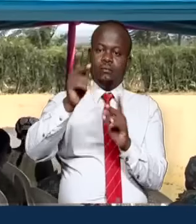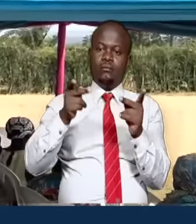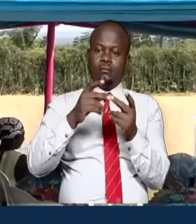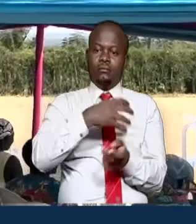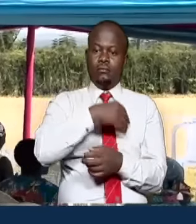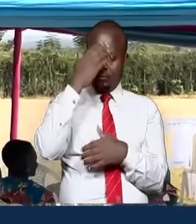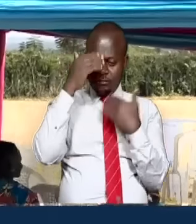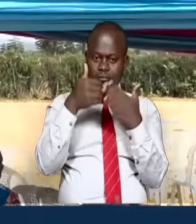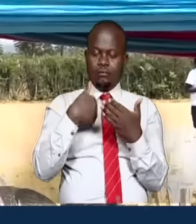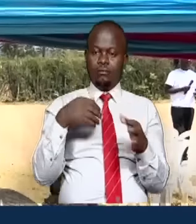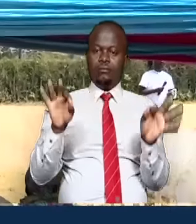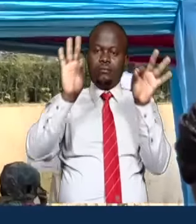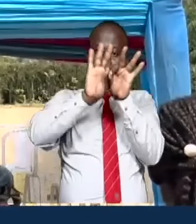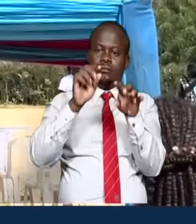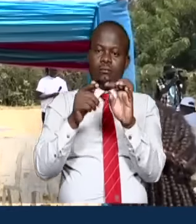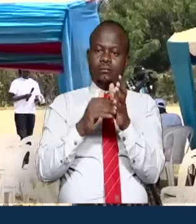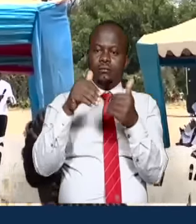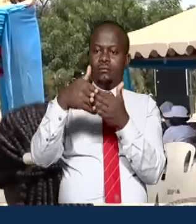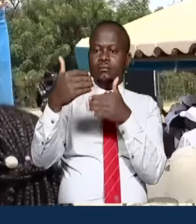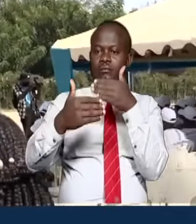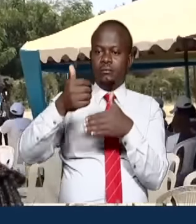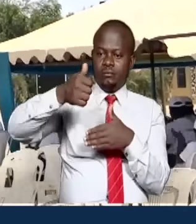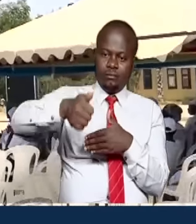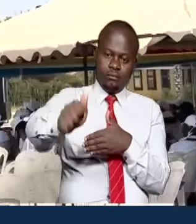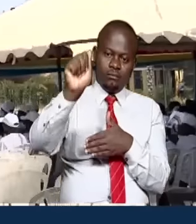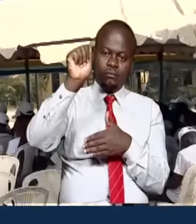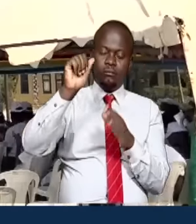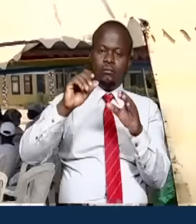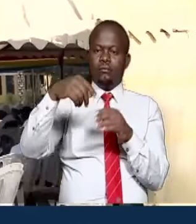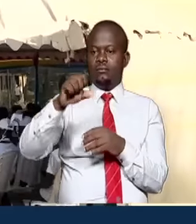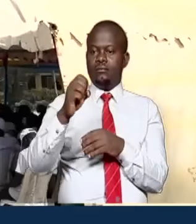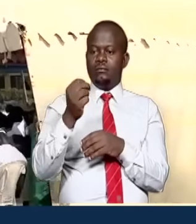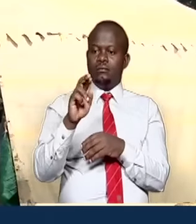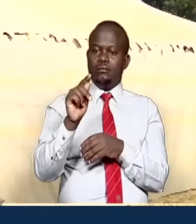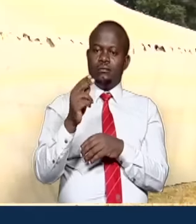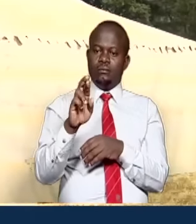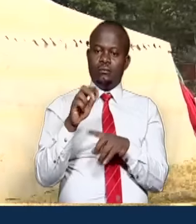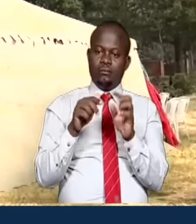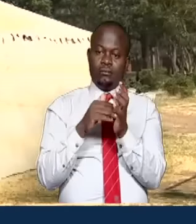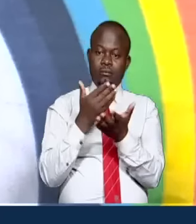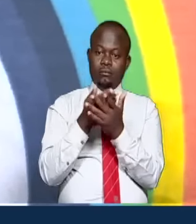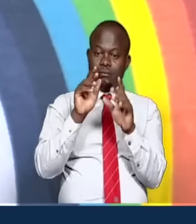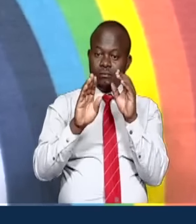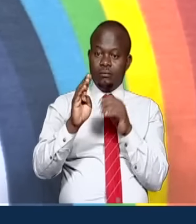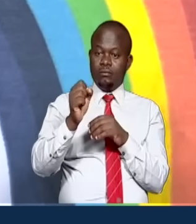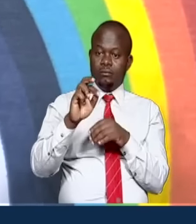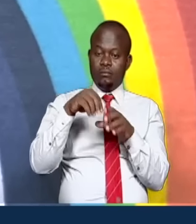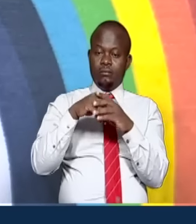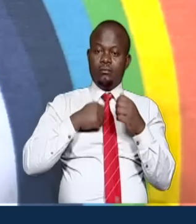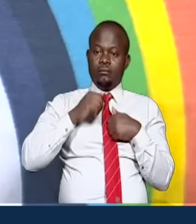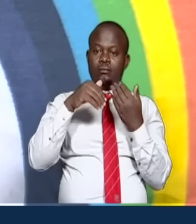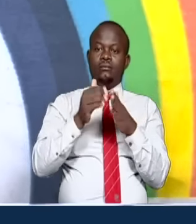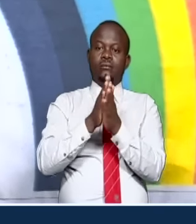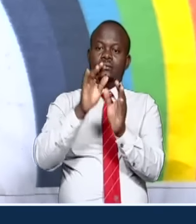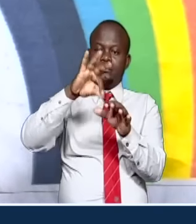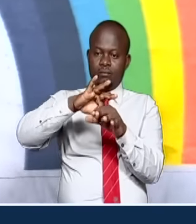ngo tugirire abaturage akamaro kandi tukajya hafi yabo. Ishyaka PS mbera kuri kandi ryasabye Bugesera n'Abanyarwanda muri rusange